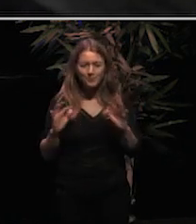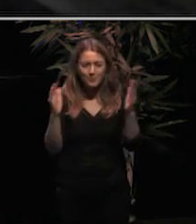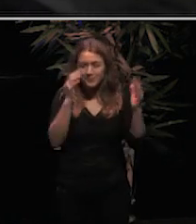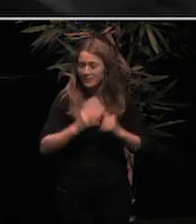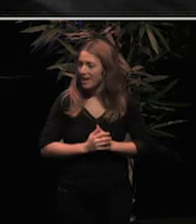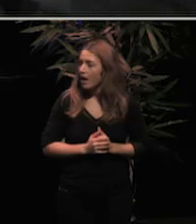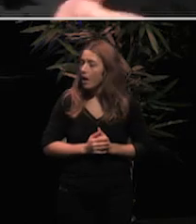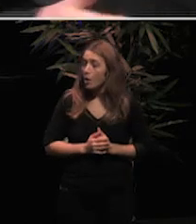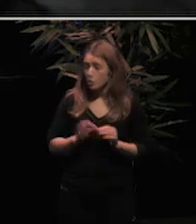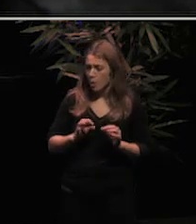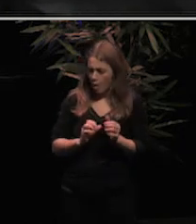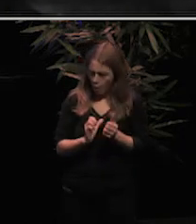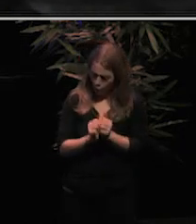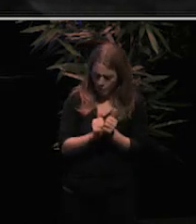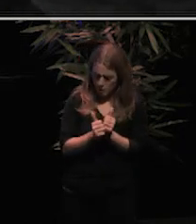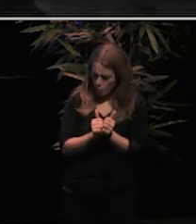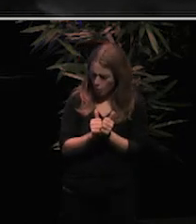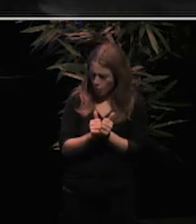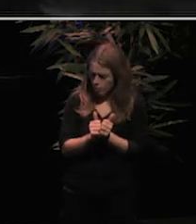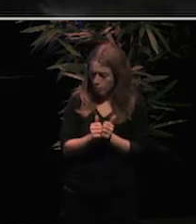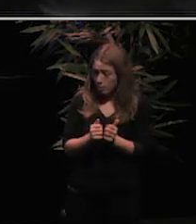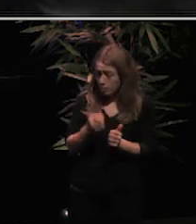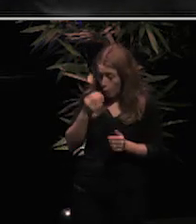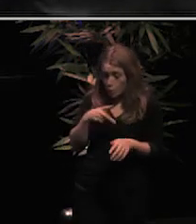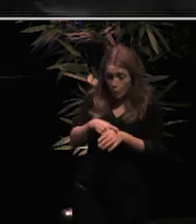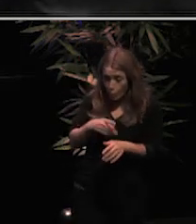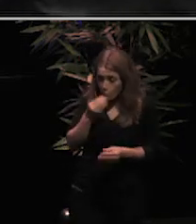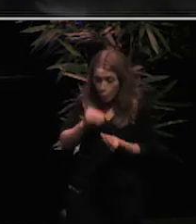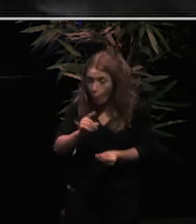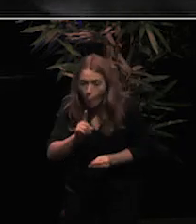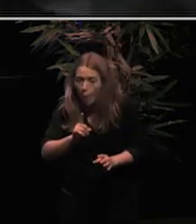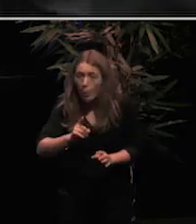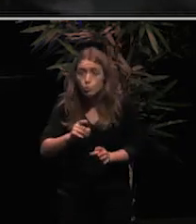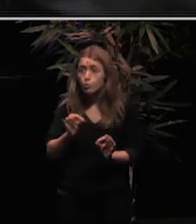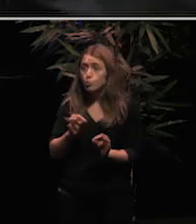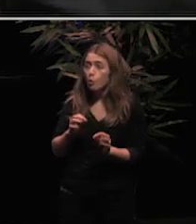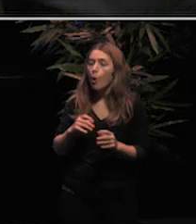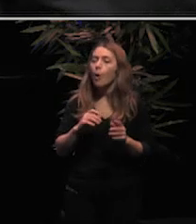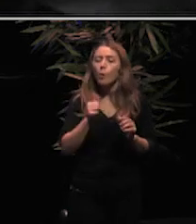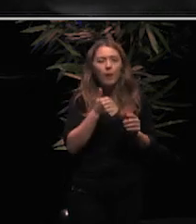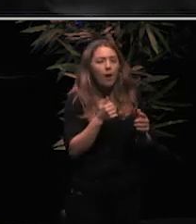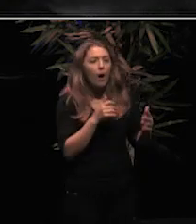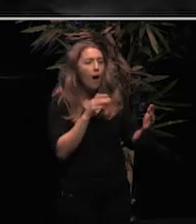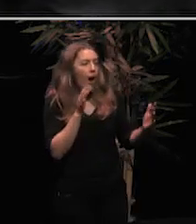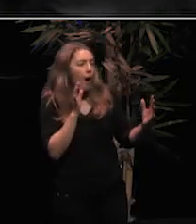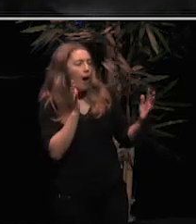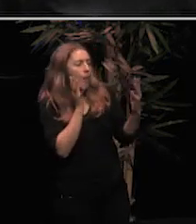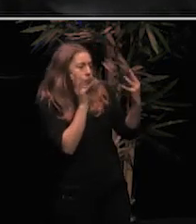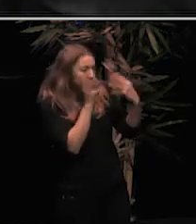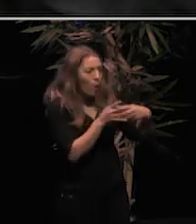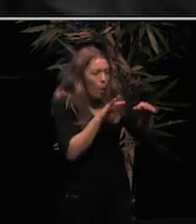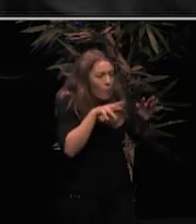En fait, la compétition, elle est venue assez tardivement chez moi. Ça a été d'abord une rencontre avec l'océan, avec cet